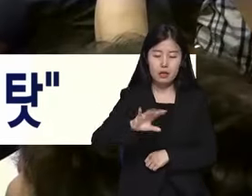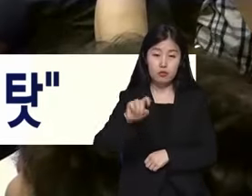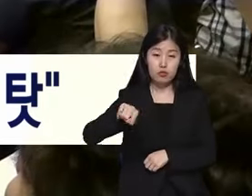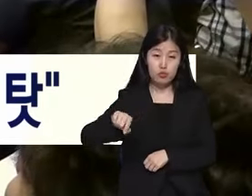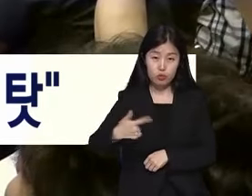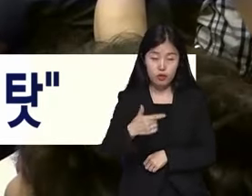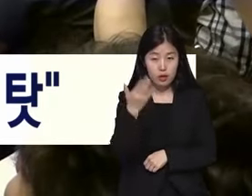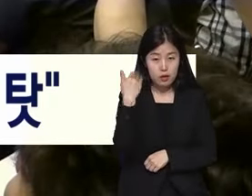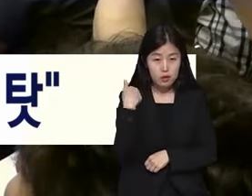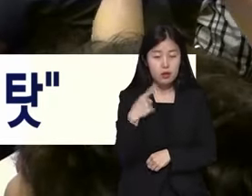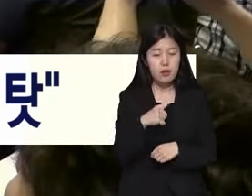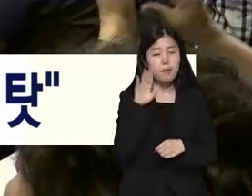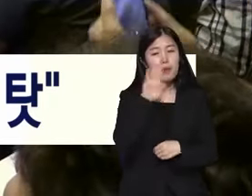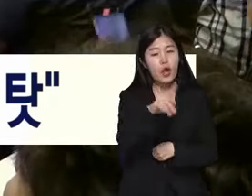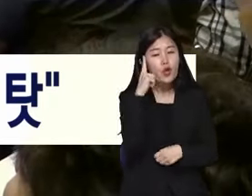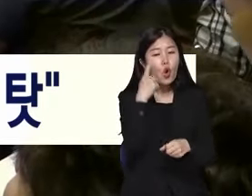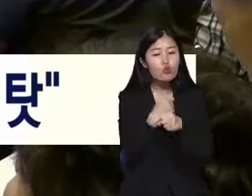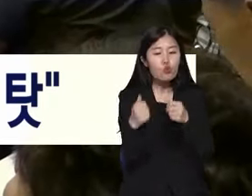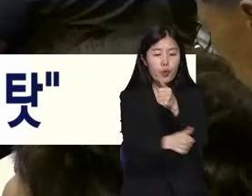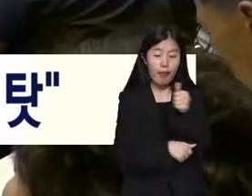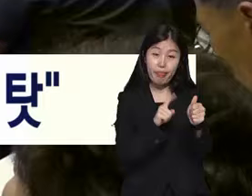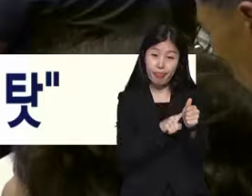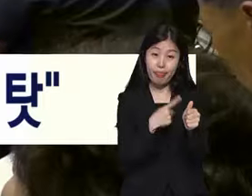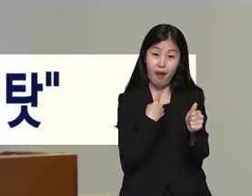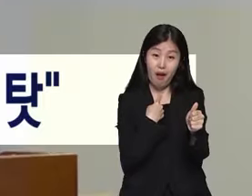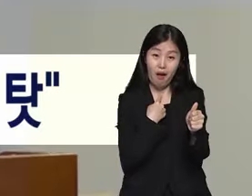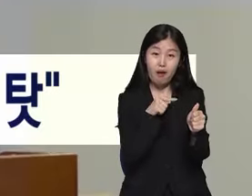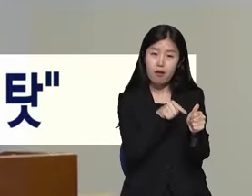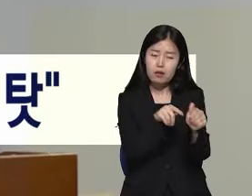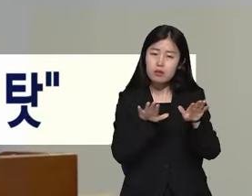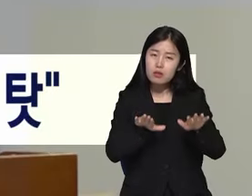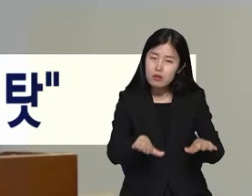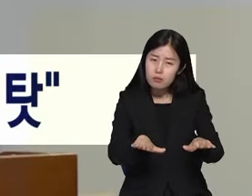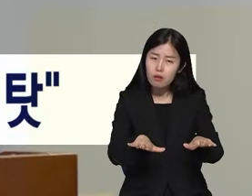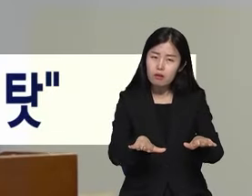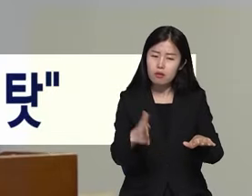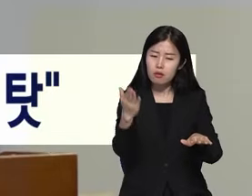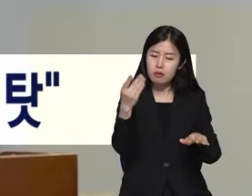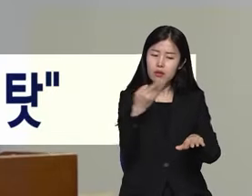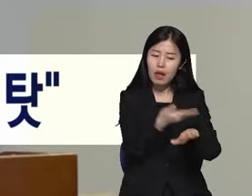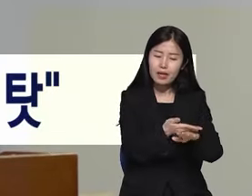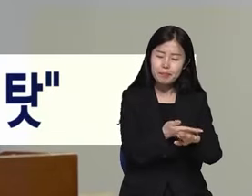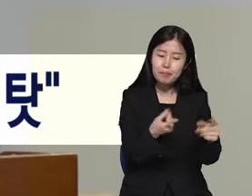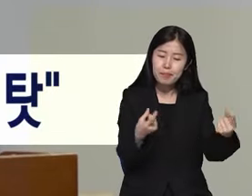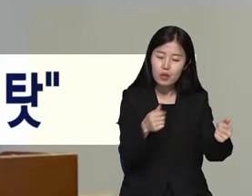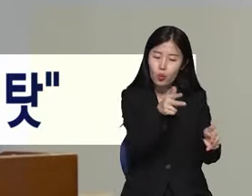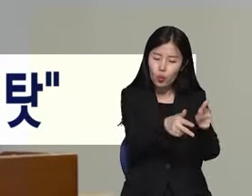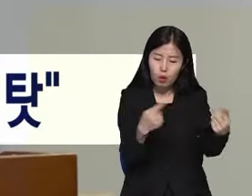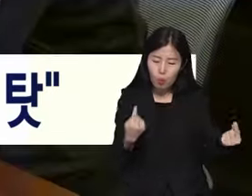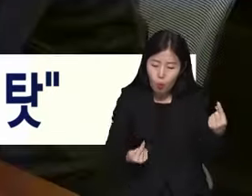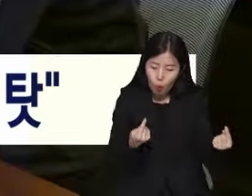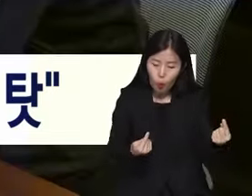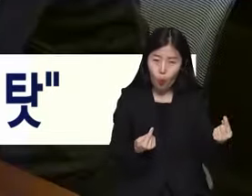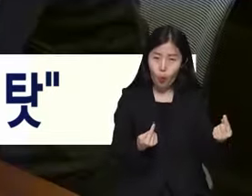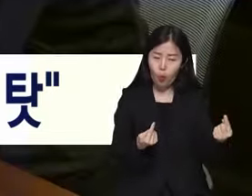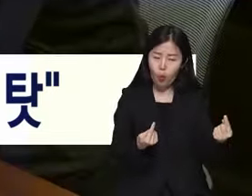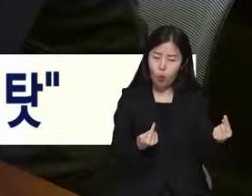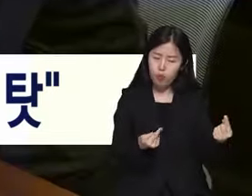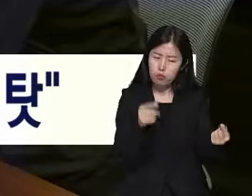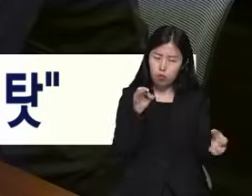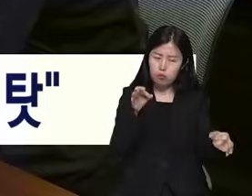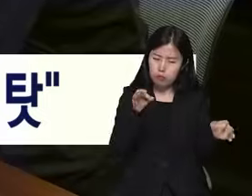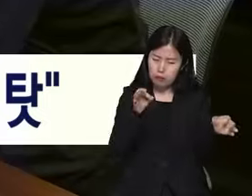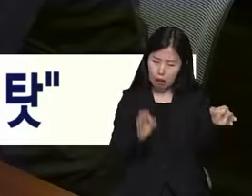국회 미래연구원 초빙연구위원은 노사민정이 GGM과 동종업종의 임금 격차를 주거와 교육, 의료 등